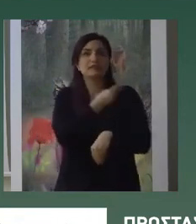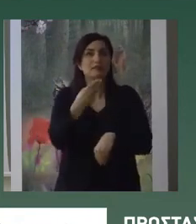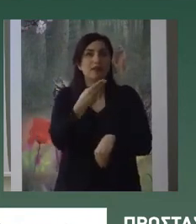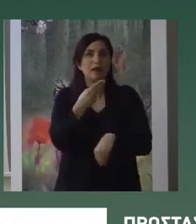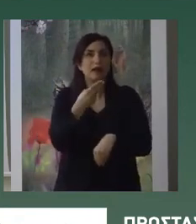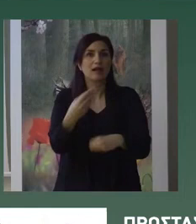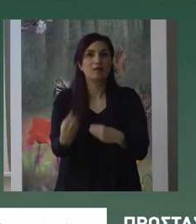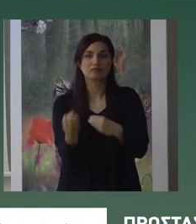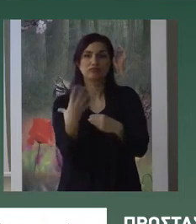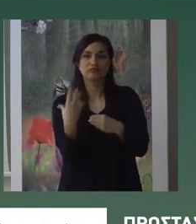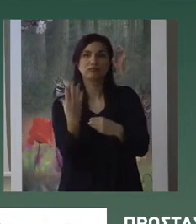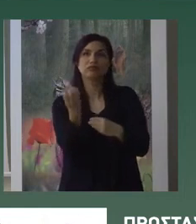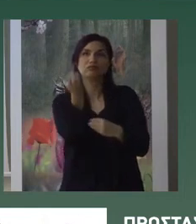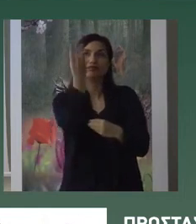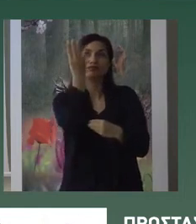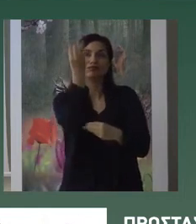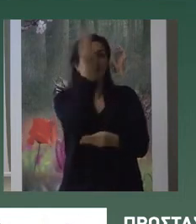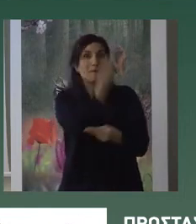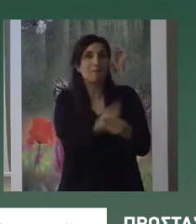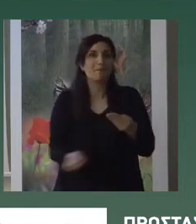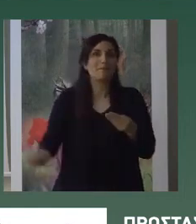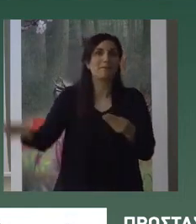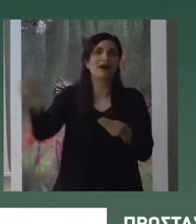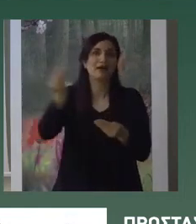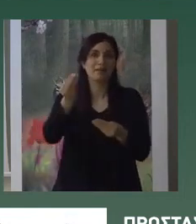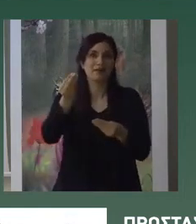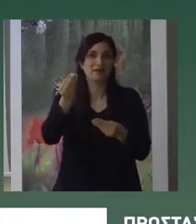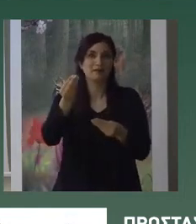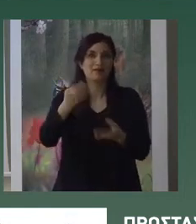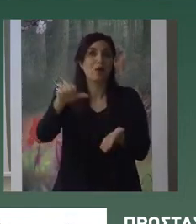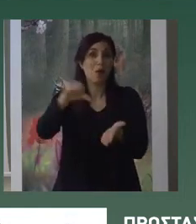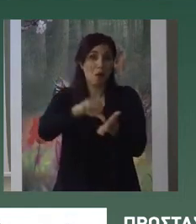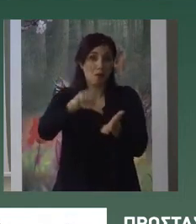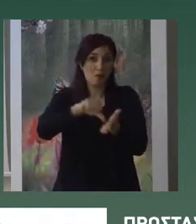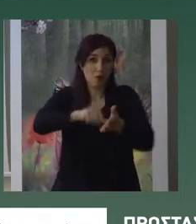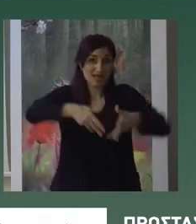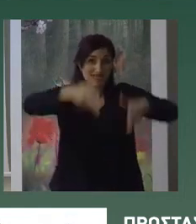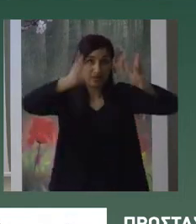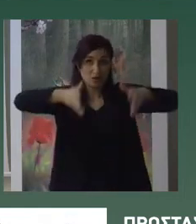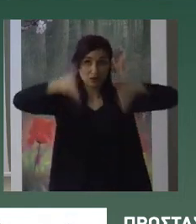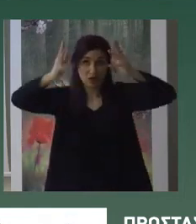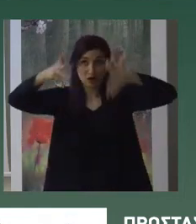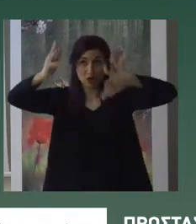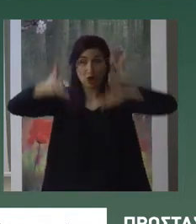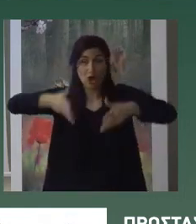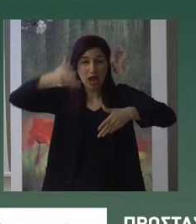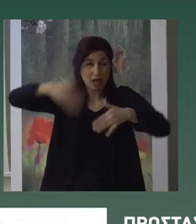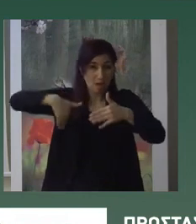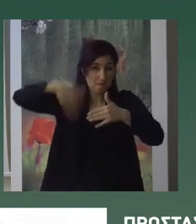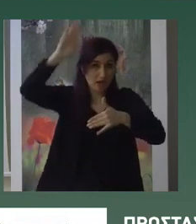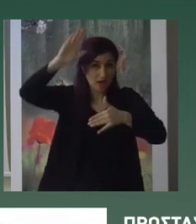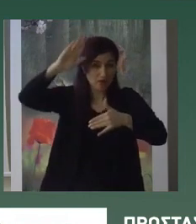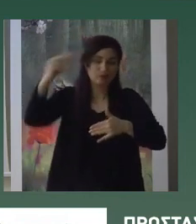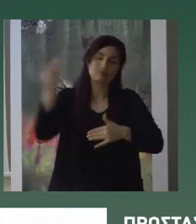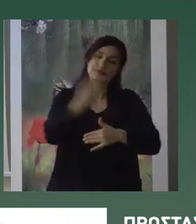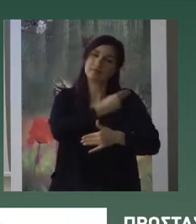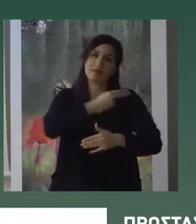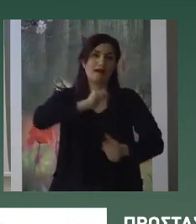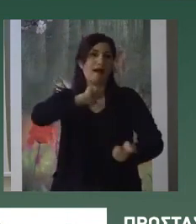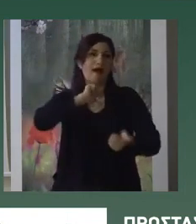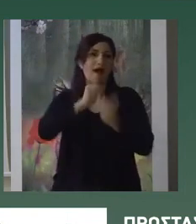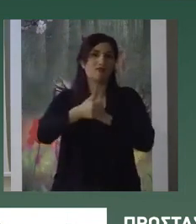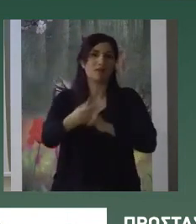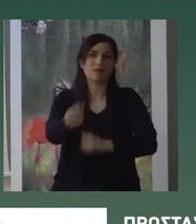θερμοκηπίου. Άρα, όσο γυρασμένη είναι η πόλη σου, τόσο περισσότερες ανάγκες έχει για θέρμανση και ψύξη. Και αυτό σημαίνει ότι επιβαρύνει